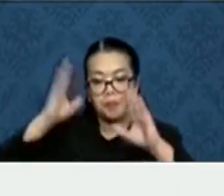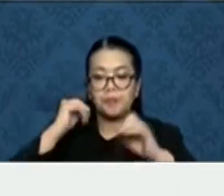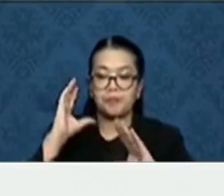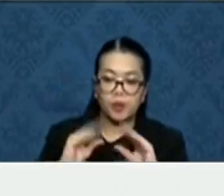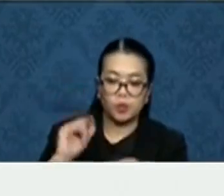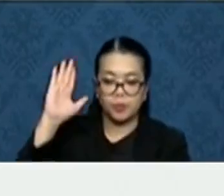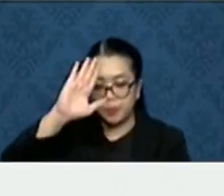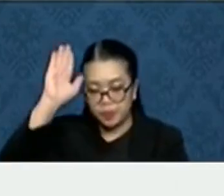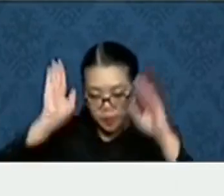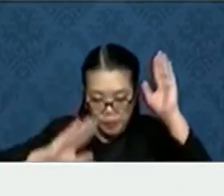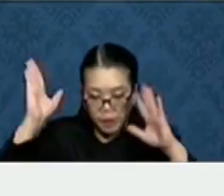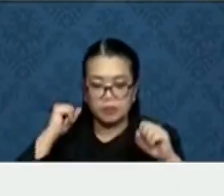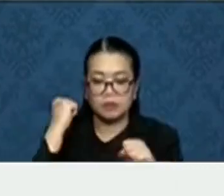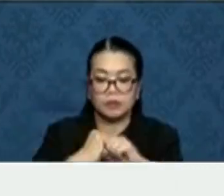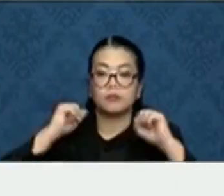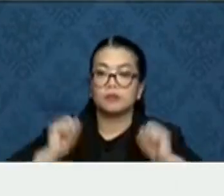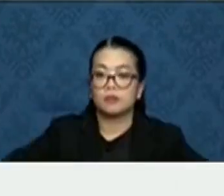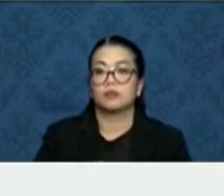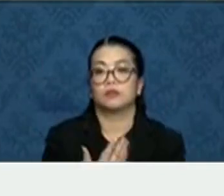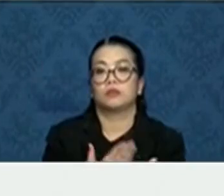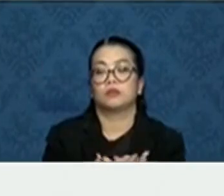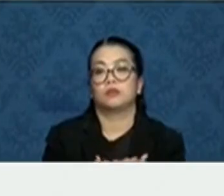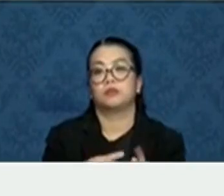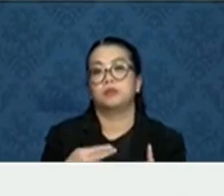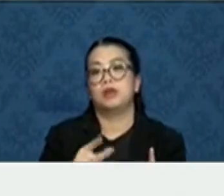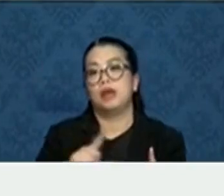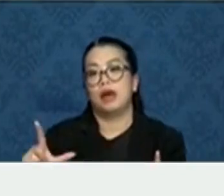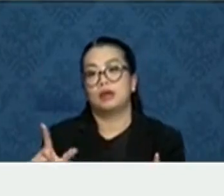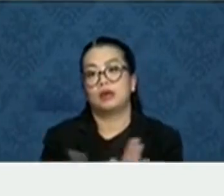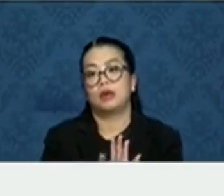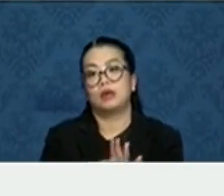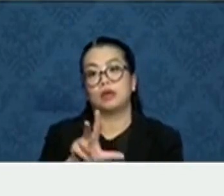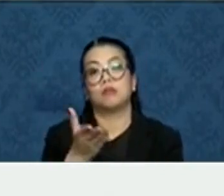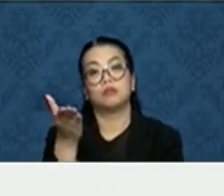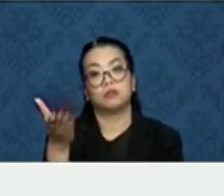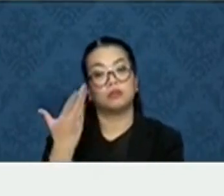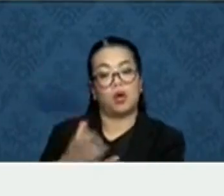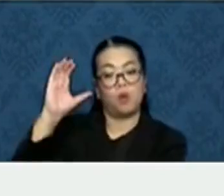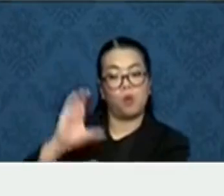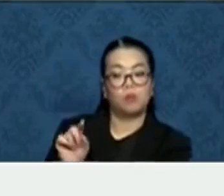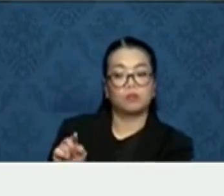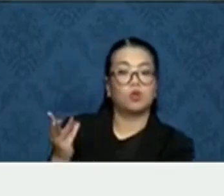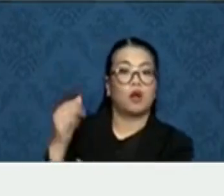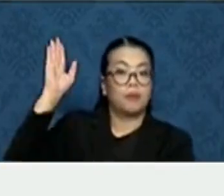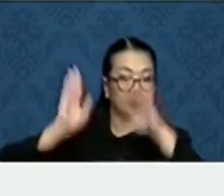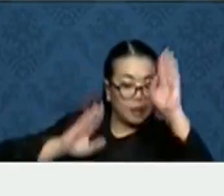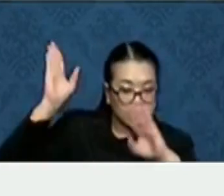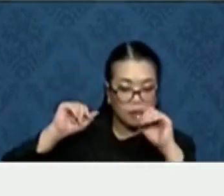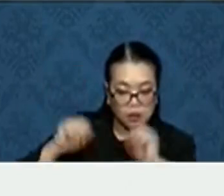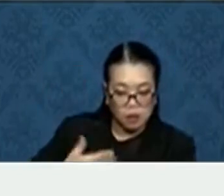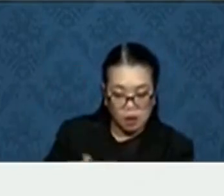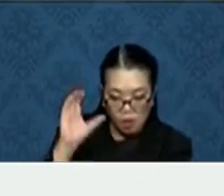คำถามคืองบอยู่ตรงไหนครับท่านตั้งไว้เท่าไหร่ผมหา